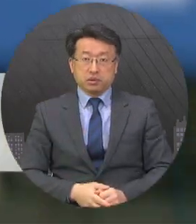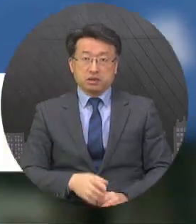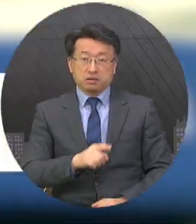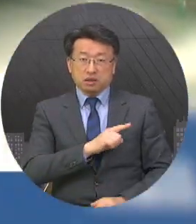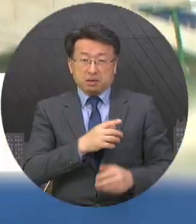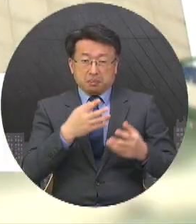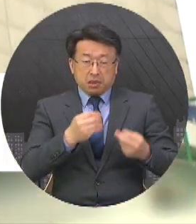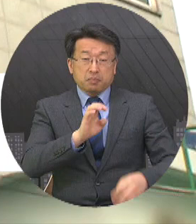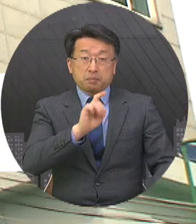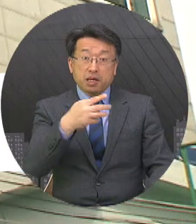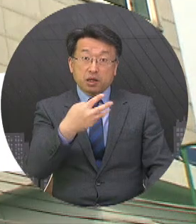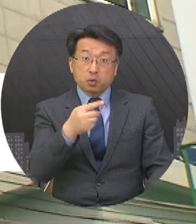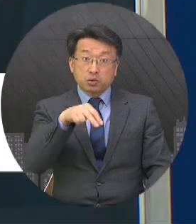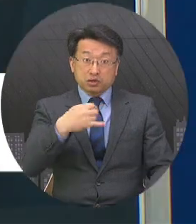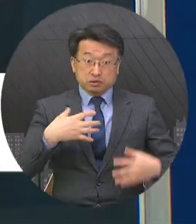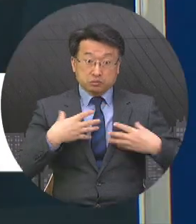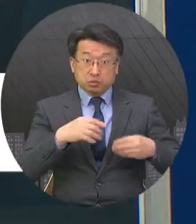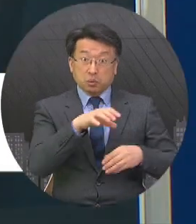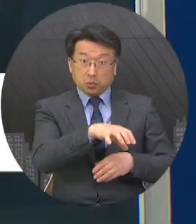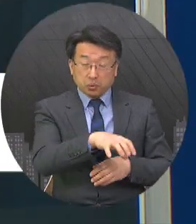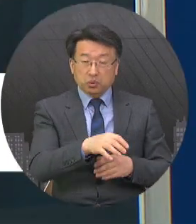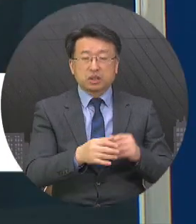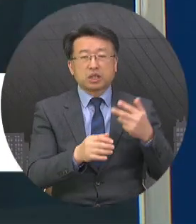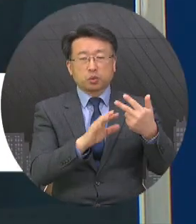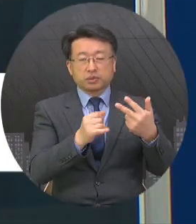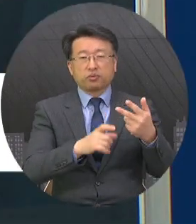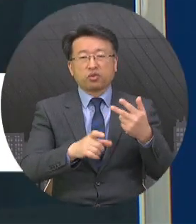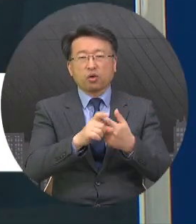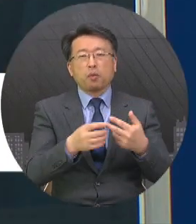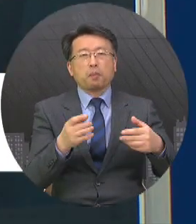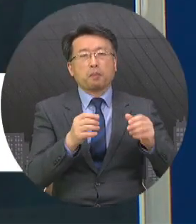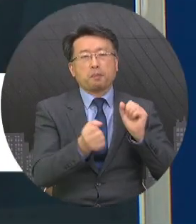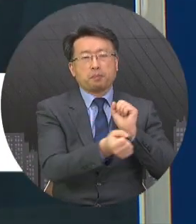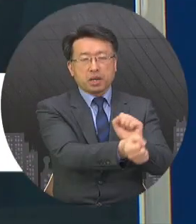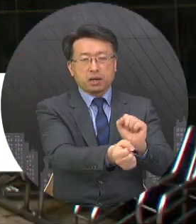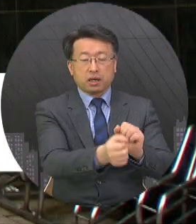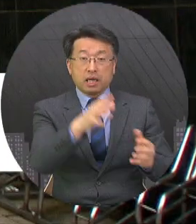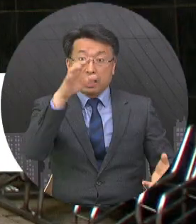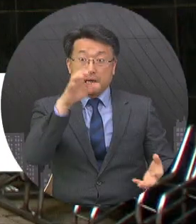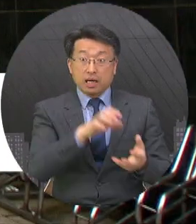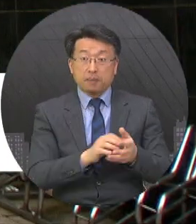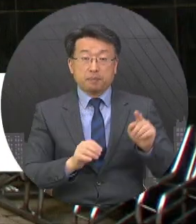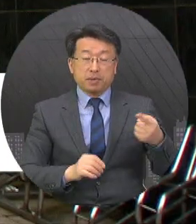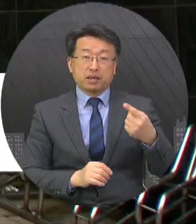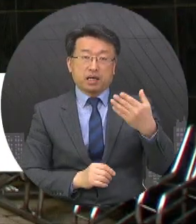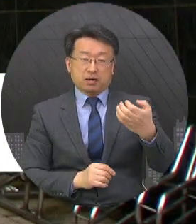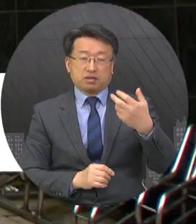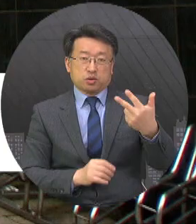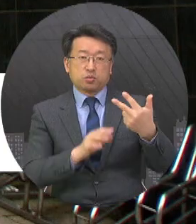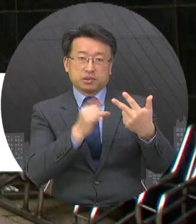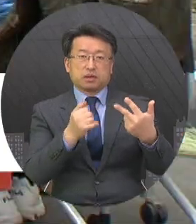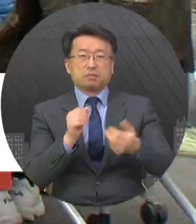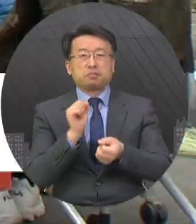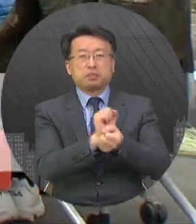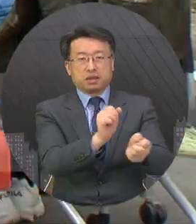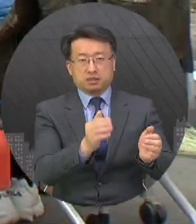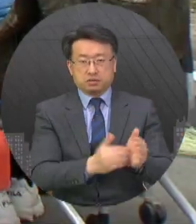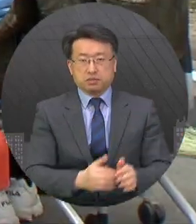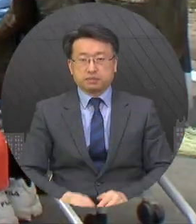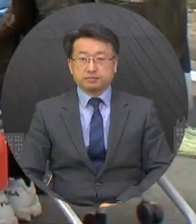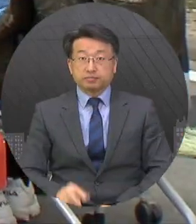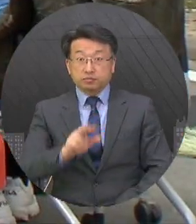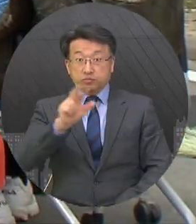진주 파로스 헬스 사우나 관련도 7명이 추가돼 무적 확진은 대해 가은 7명으로 들었습니다